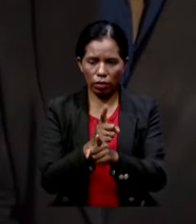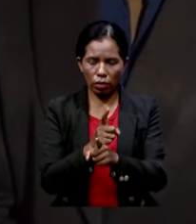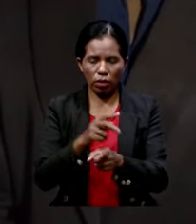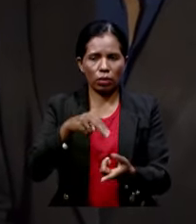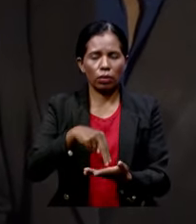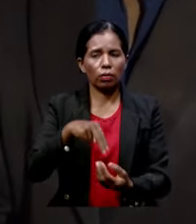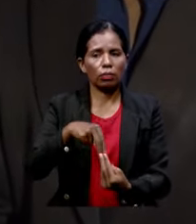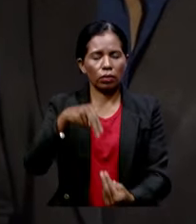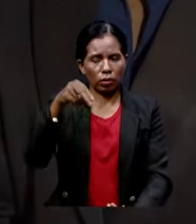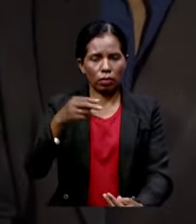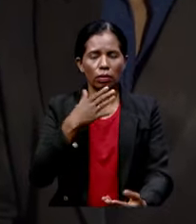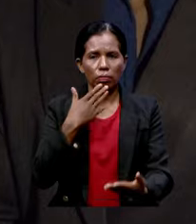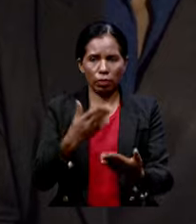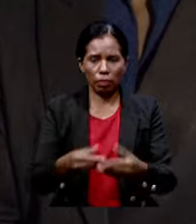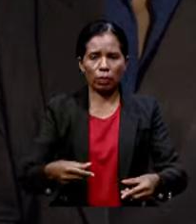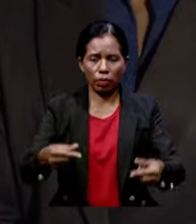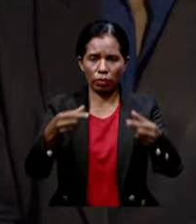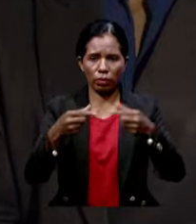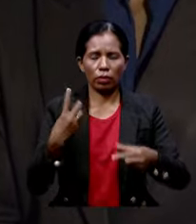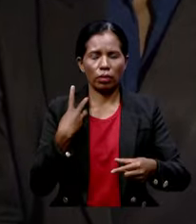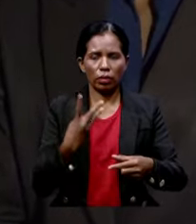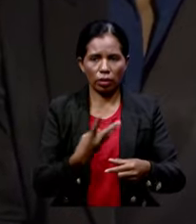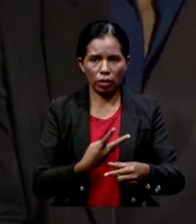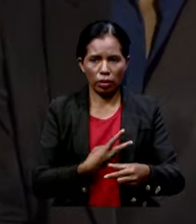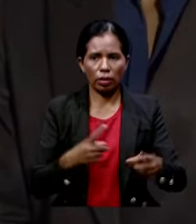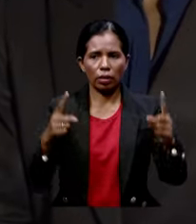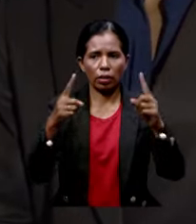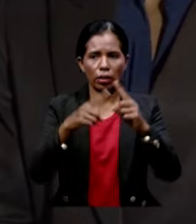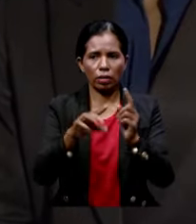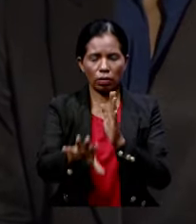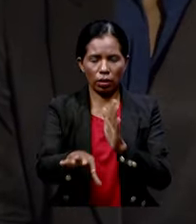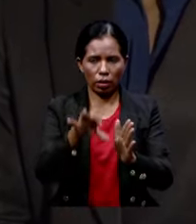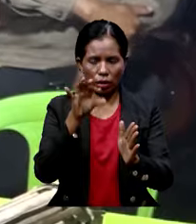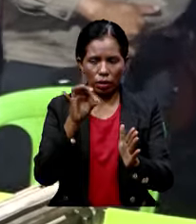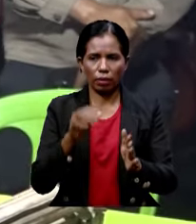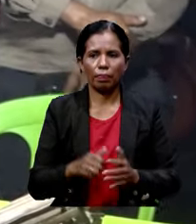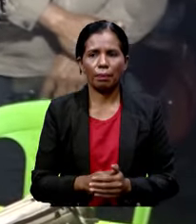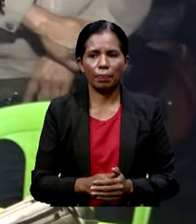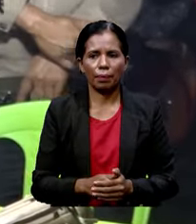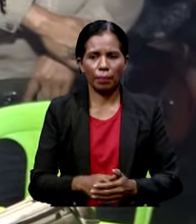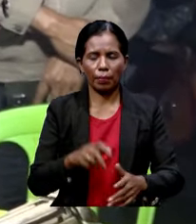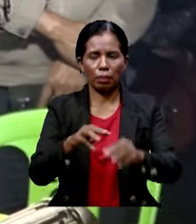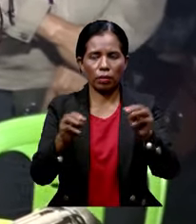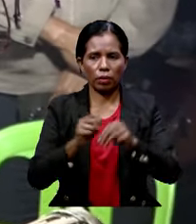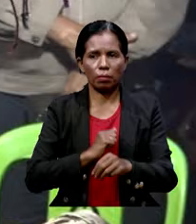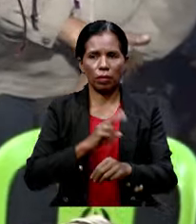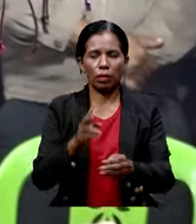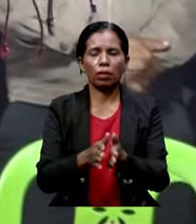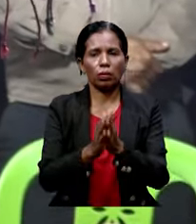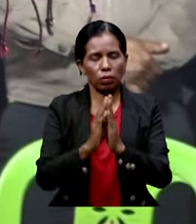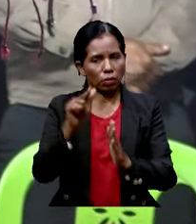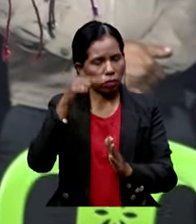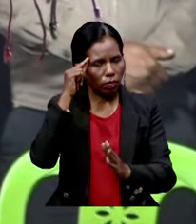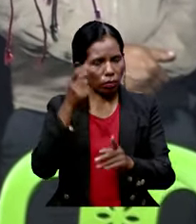dana be as bele fo ita alternativo ba be pilihane. Negosiante lokal munisipi Aileu husu ba guvernu li